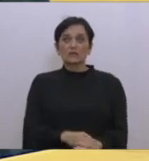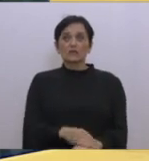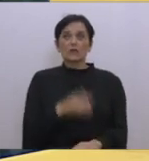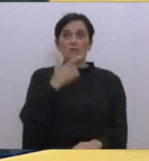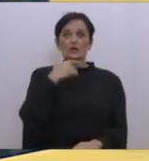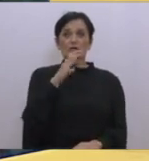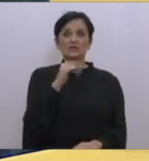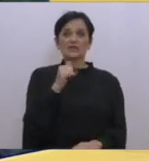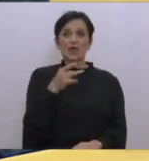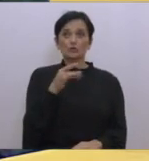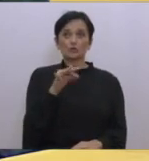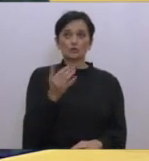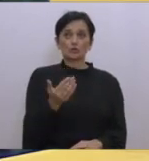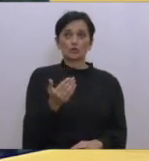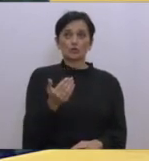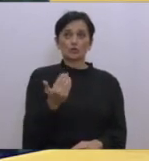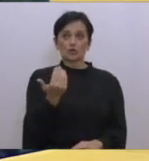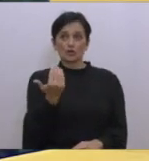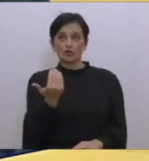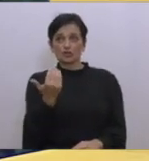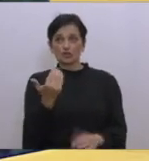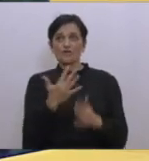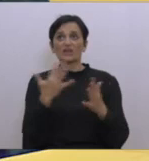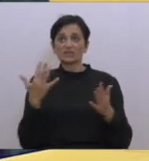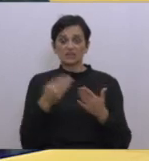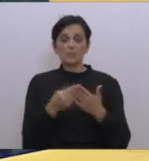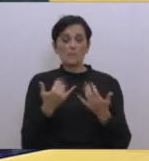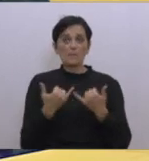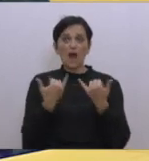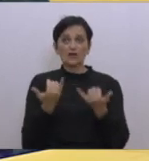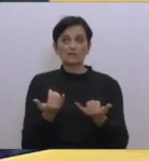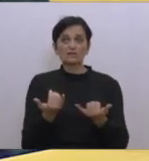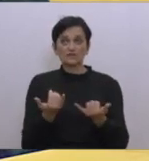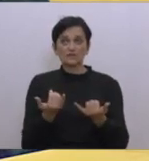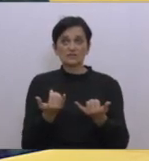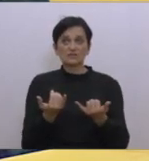ბატონ სანდრო, თქვენ ამ დიდი პატივის ცემით